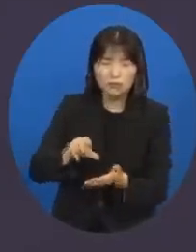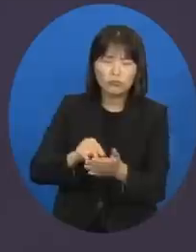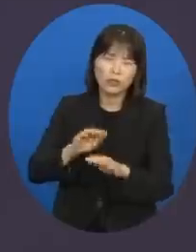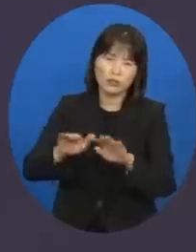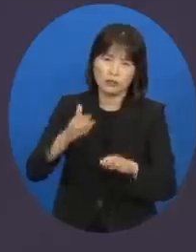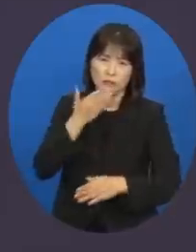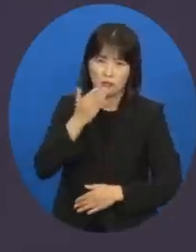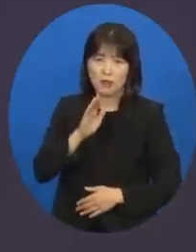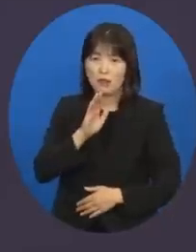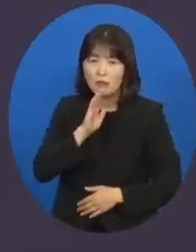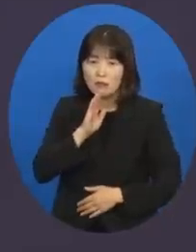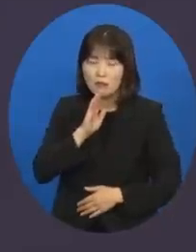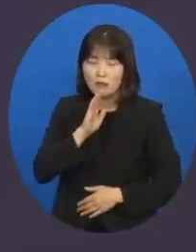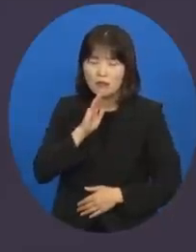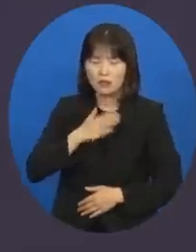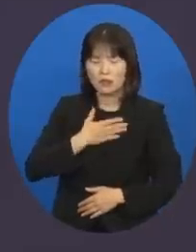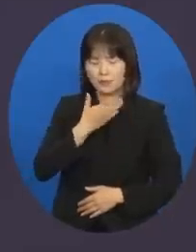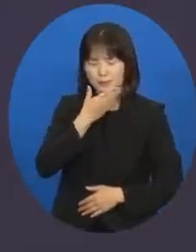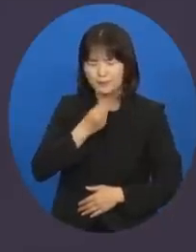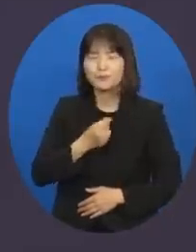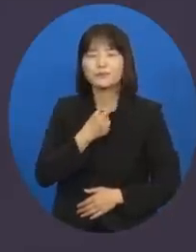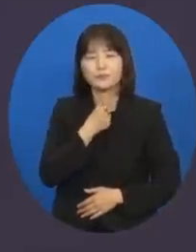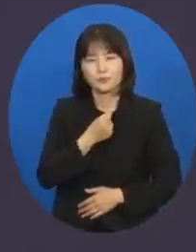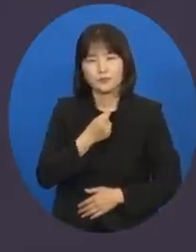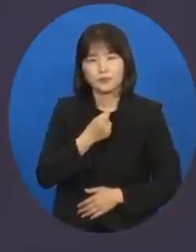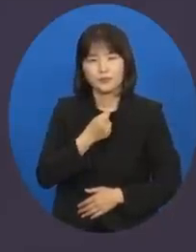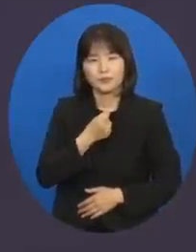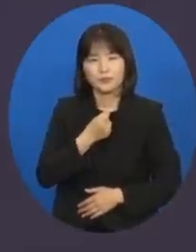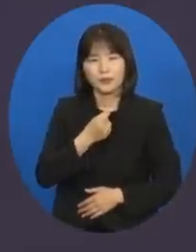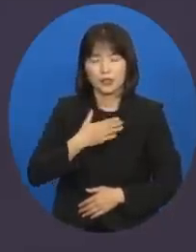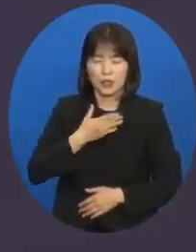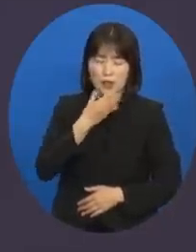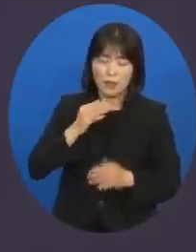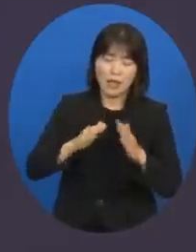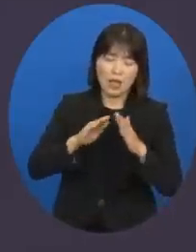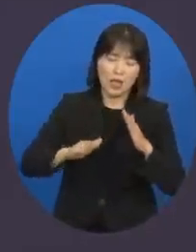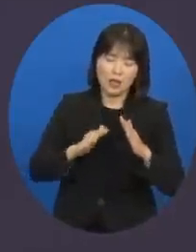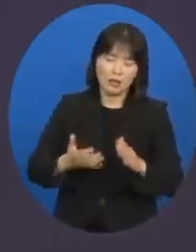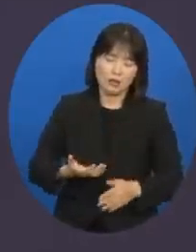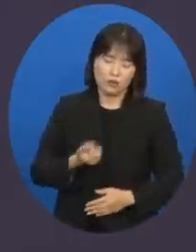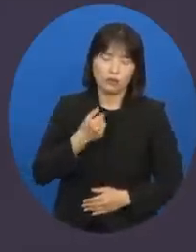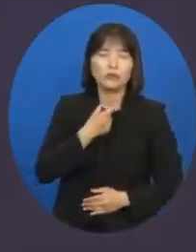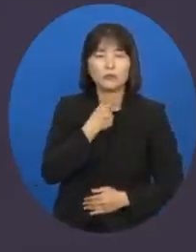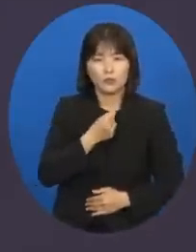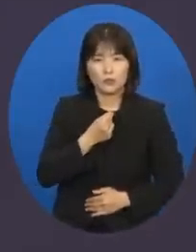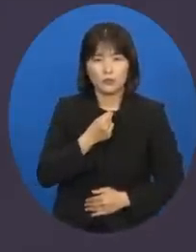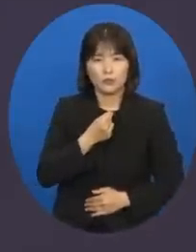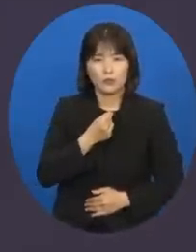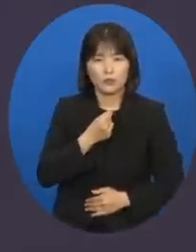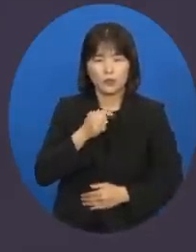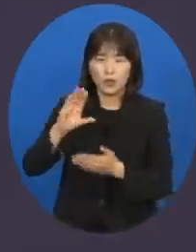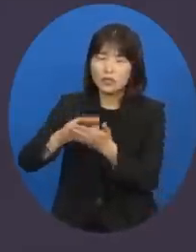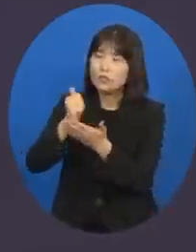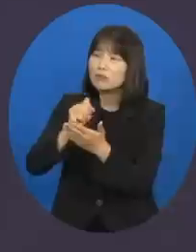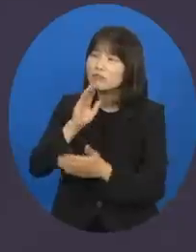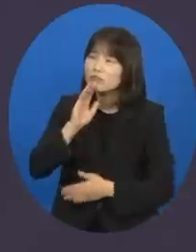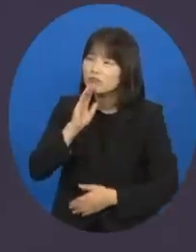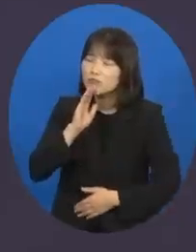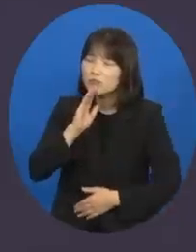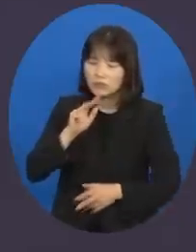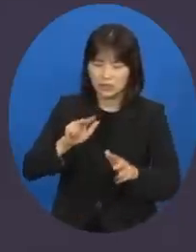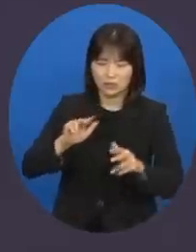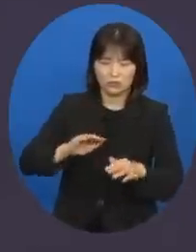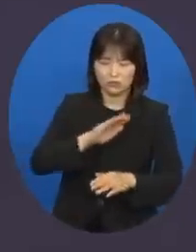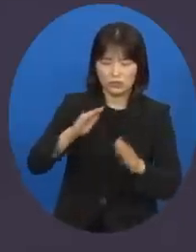않습니까? 저도 행복하고 싶습니다. 저도 행복한 가정 누리고 싶어요. 그리스도 아니십니까? 지금 우리 가정을